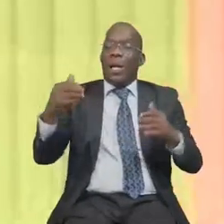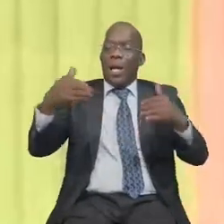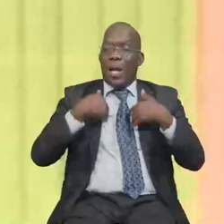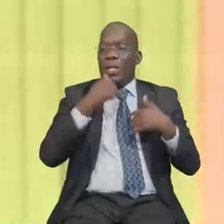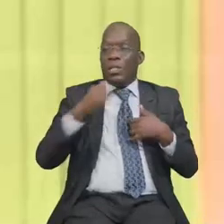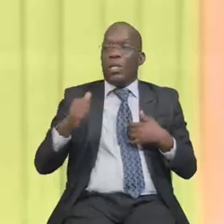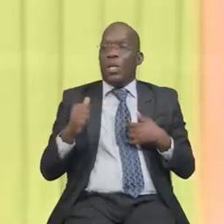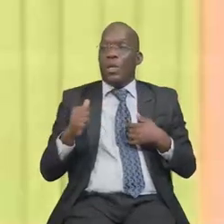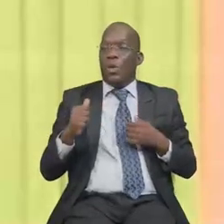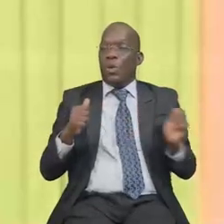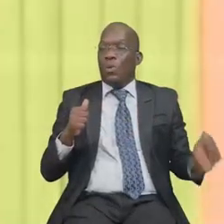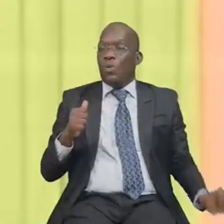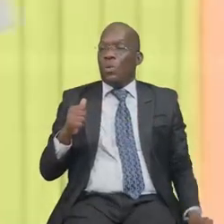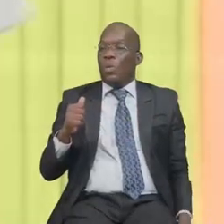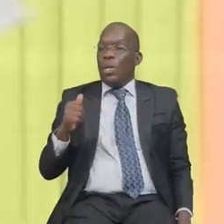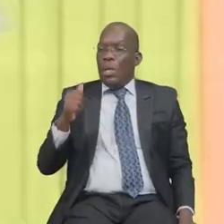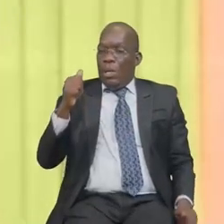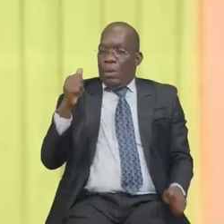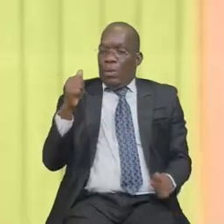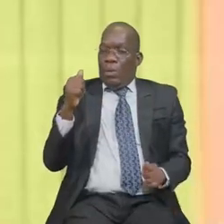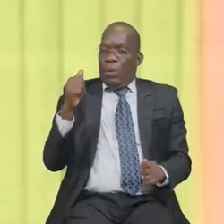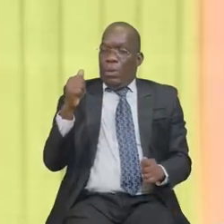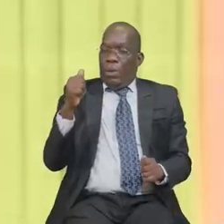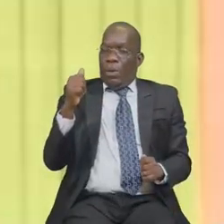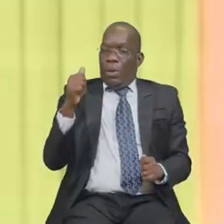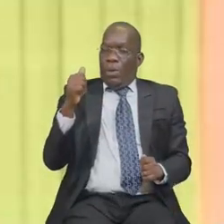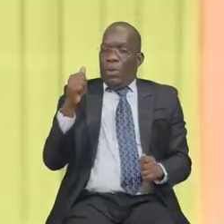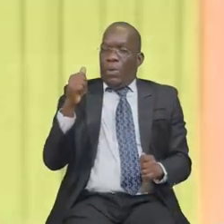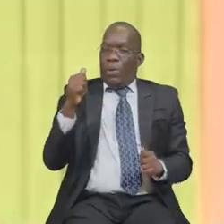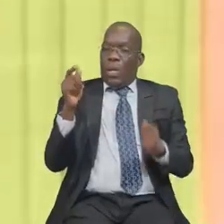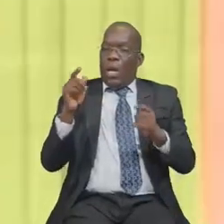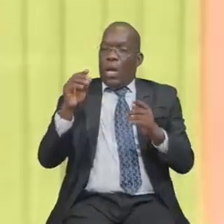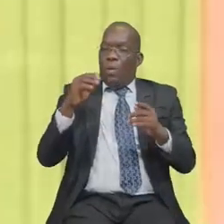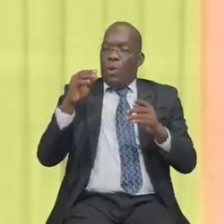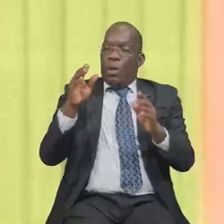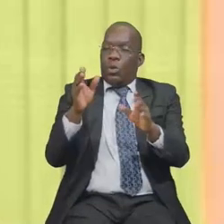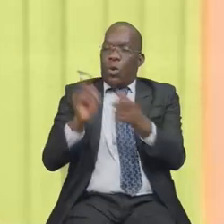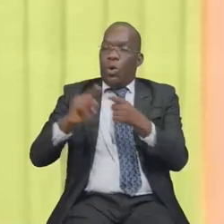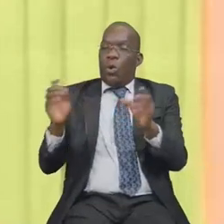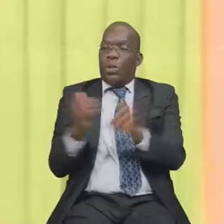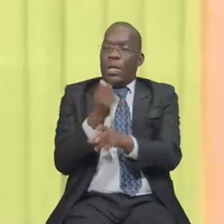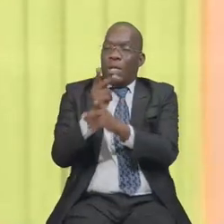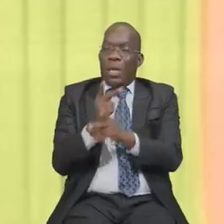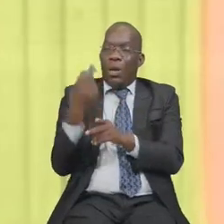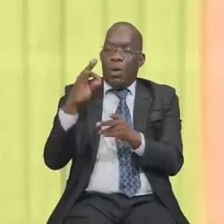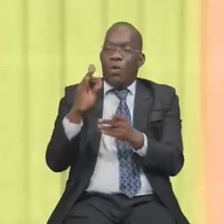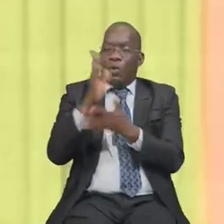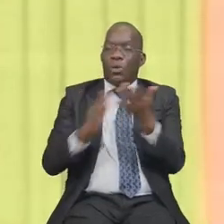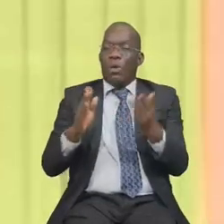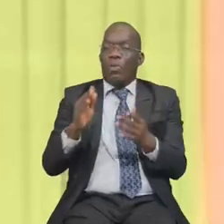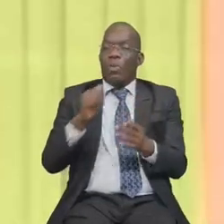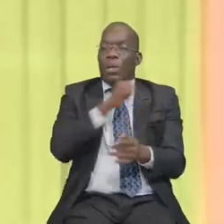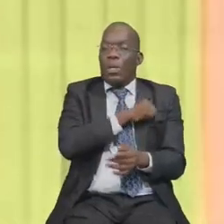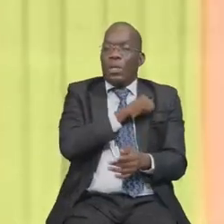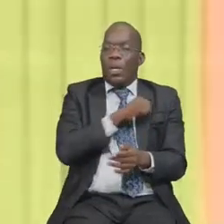ouvrier, employé par le maître, pour prendre soin. Pour s'occuper de certains domaines